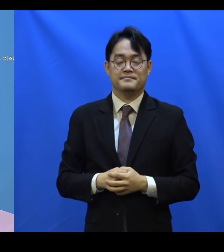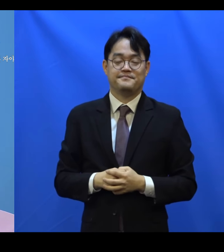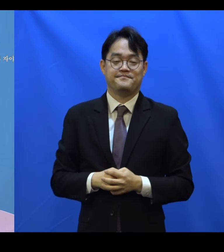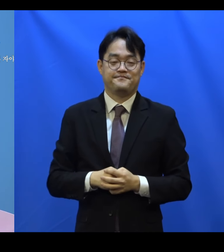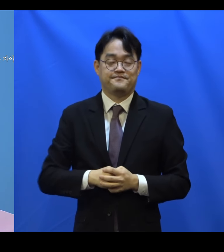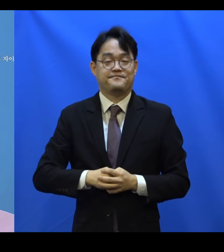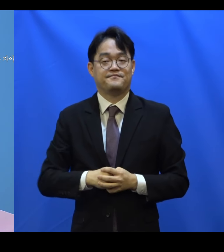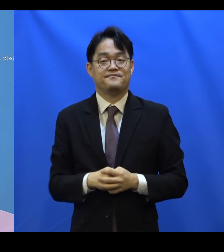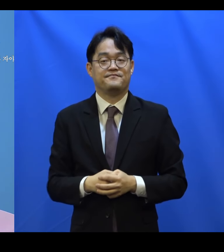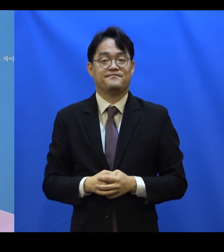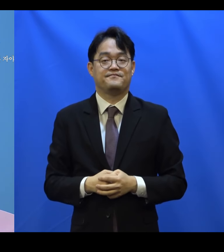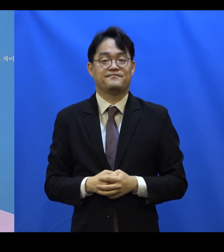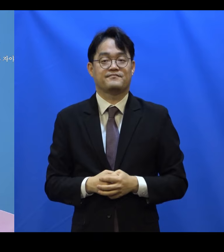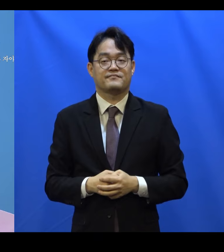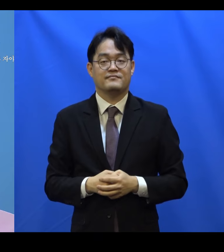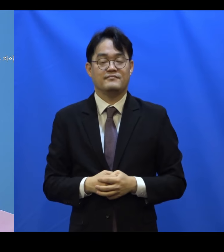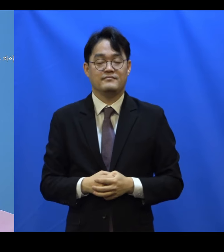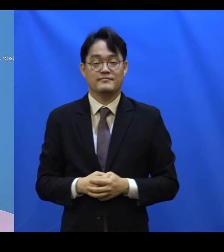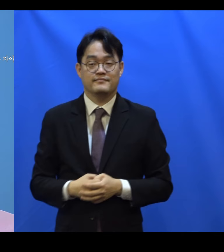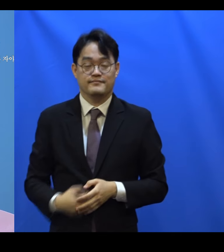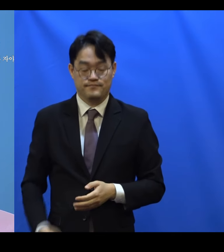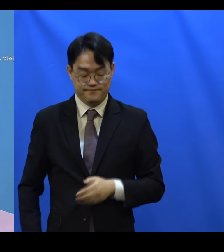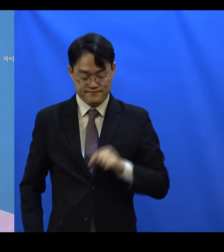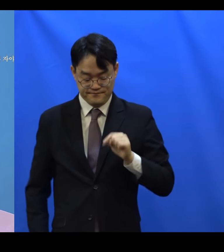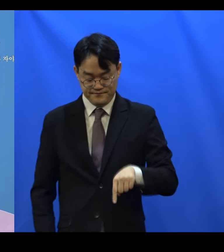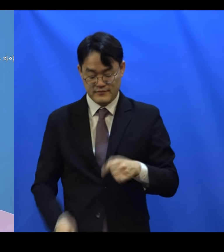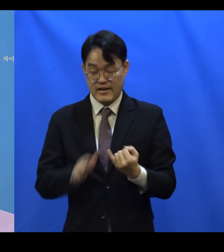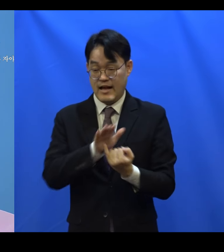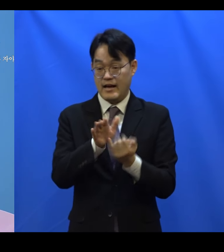이런 시를 읽을 때는